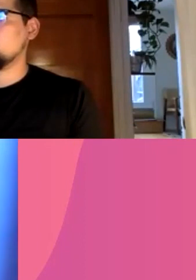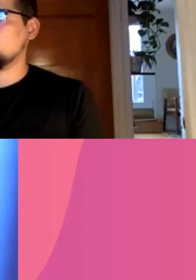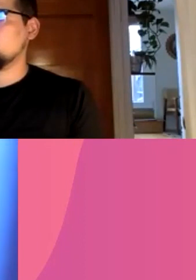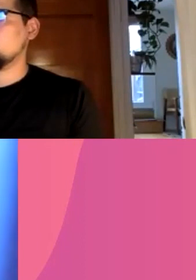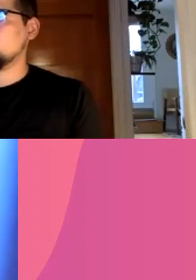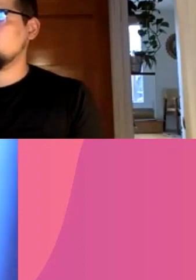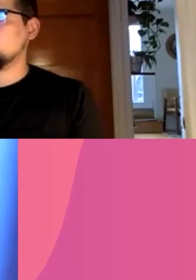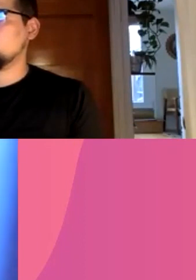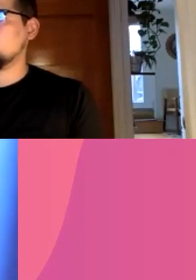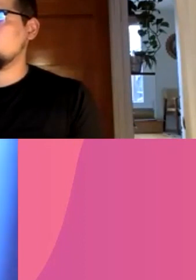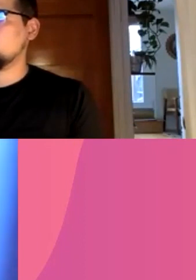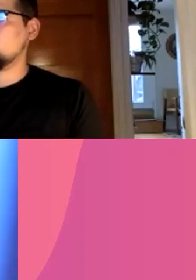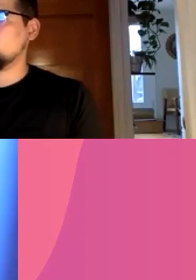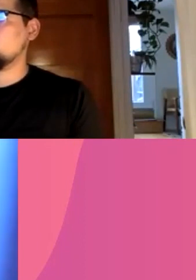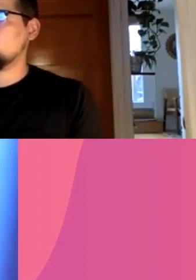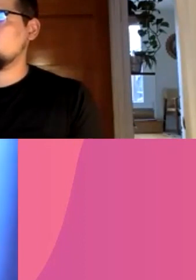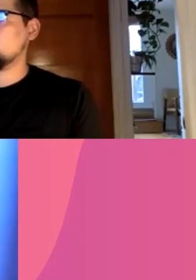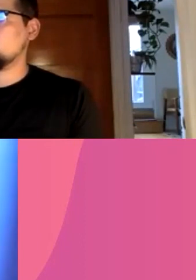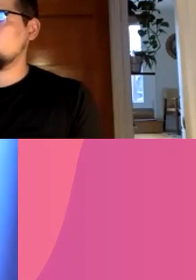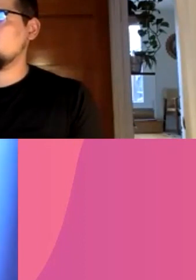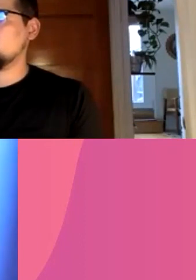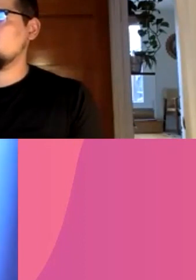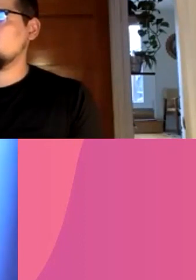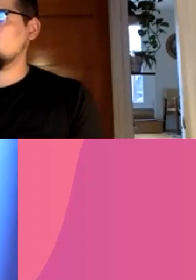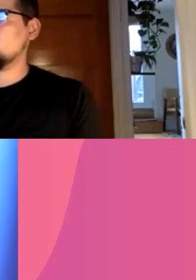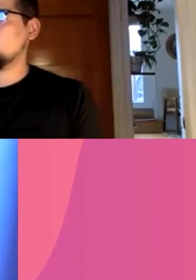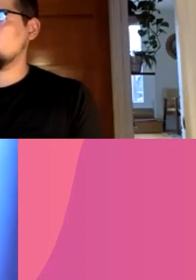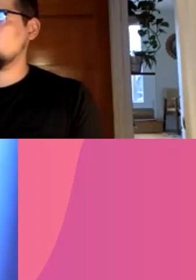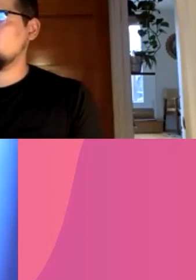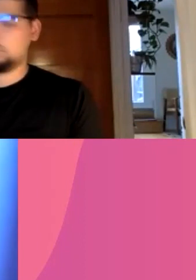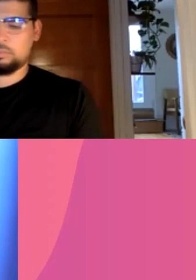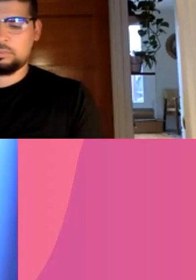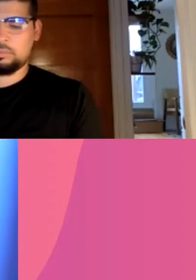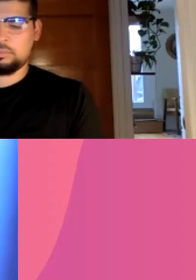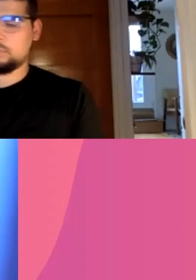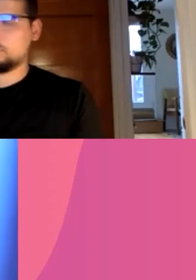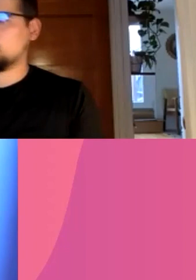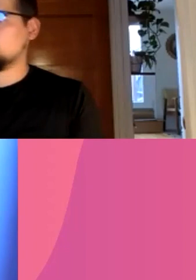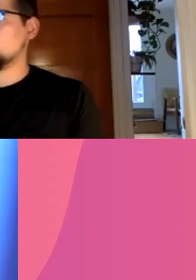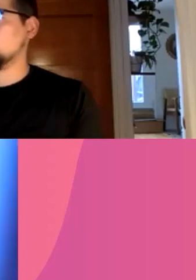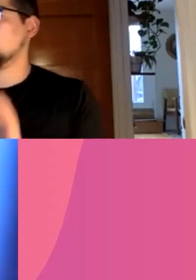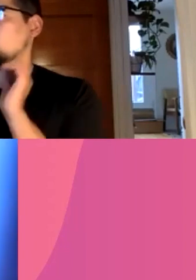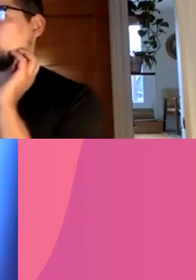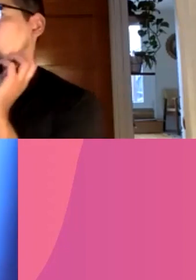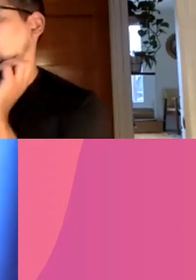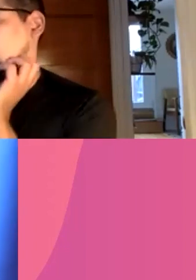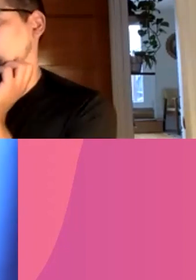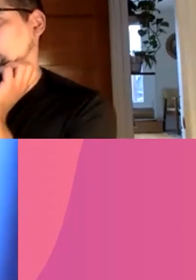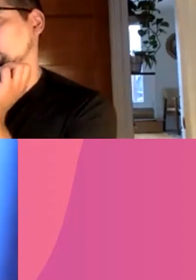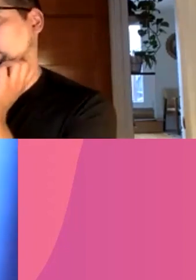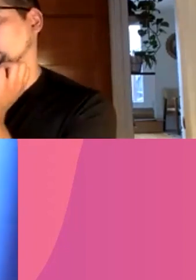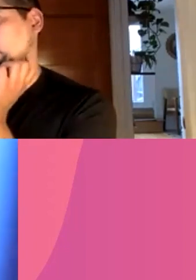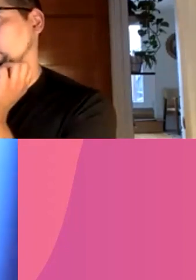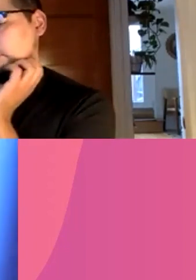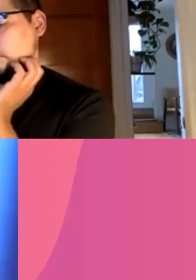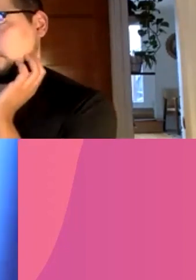précis. Donc, obtenir cette information et la transmettre à ceux qui interviennent et